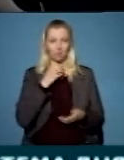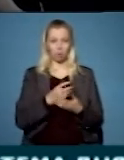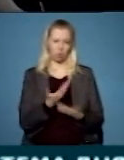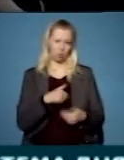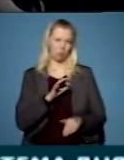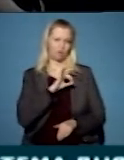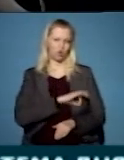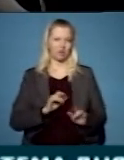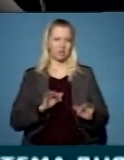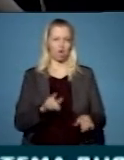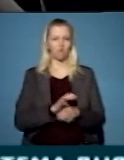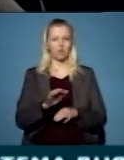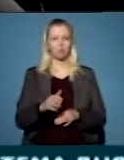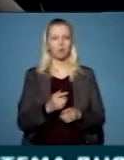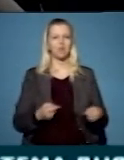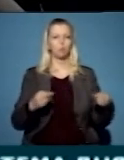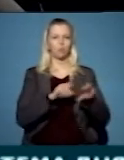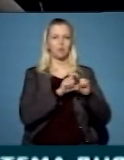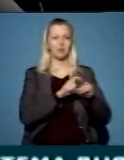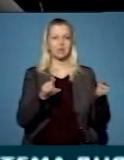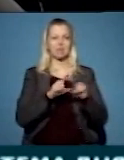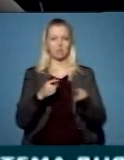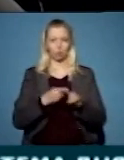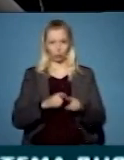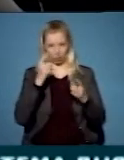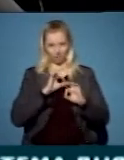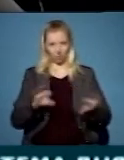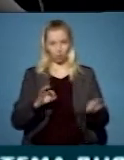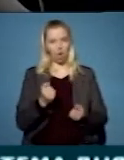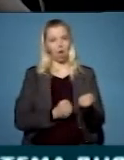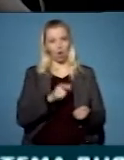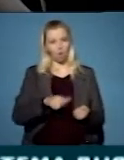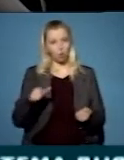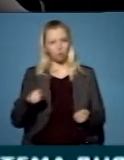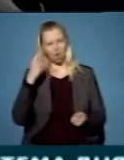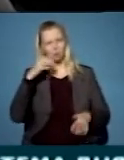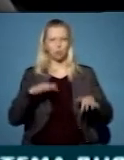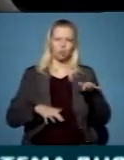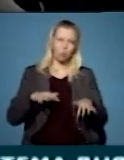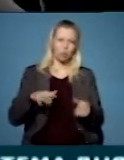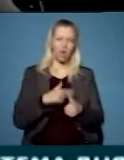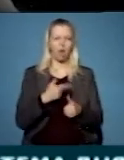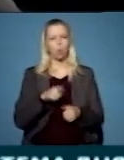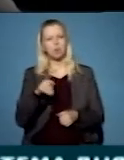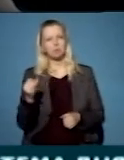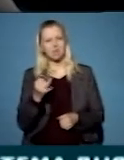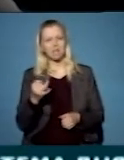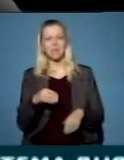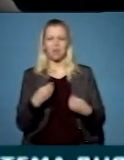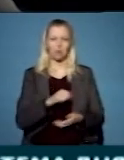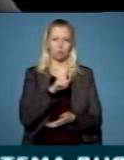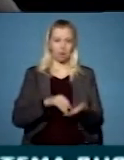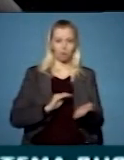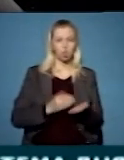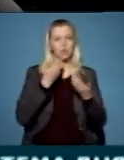вживати заходів, щоб направляти відповідні інстанції цю інформацію. Ну от, а водіям, які там сумніваються або їм цікаво, задавайте запитання,